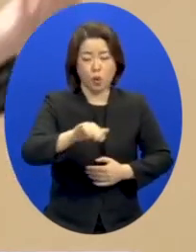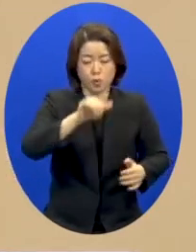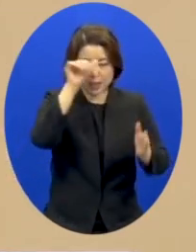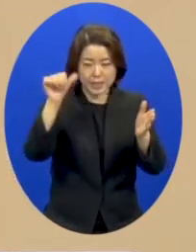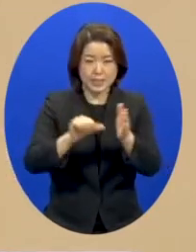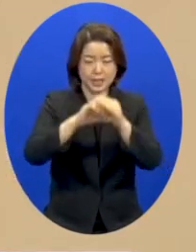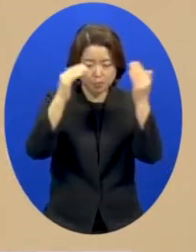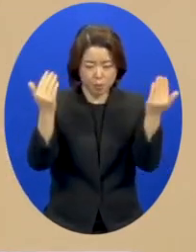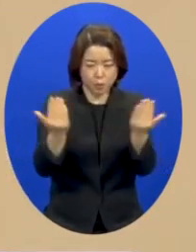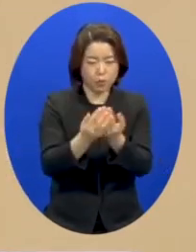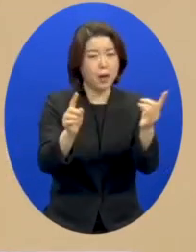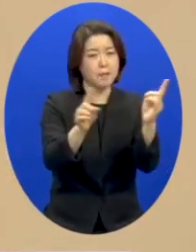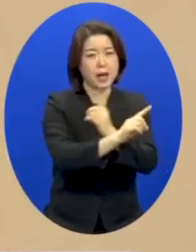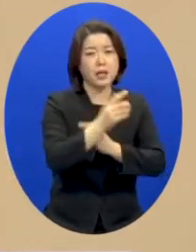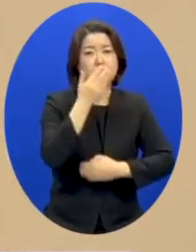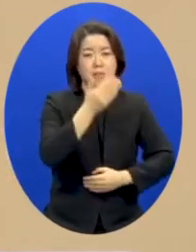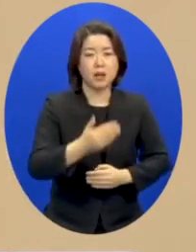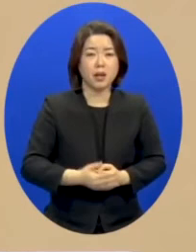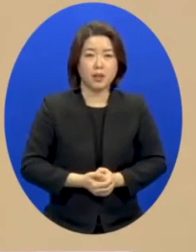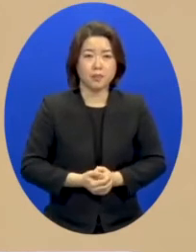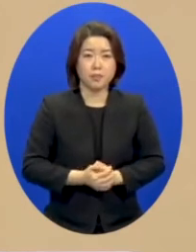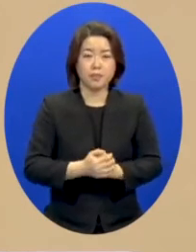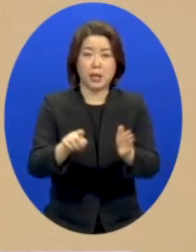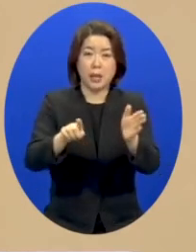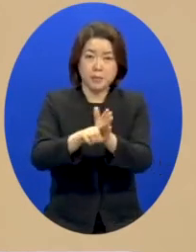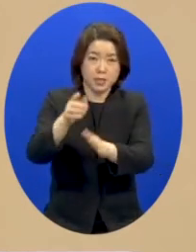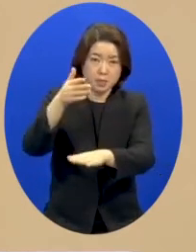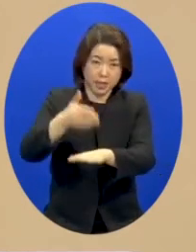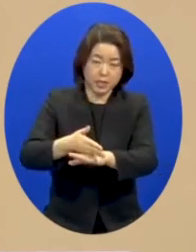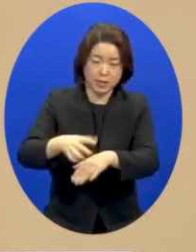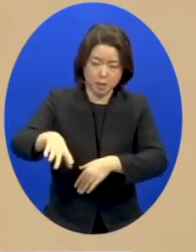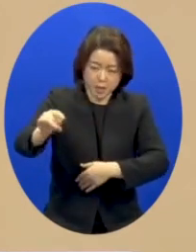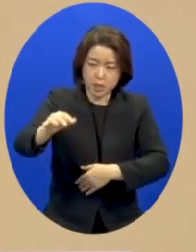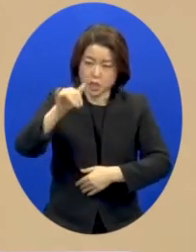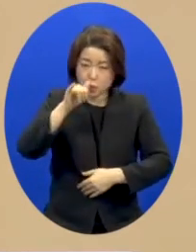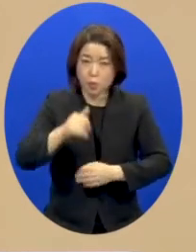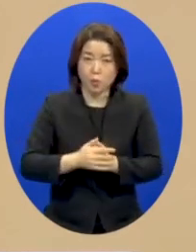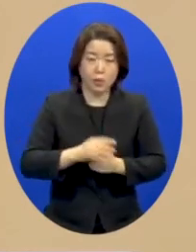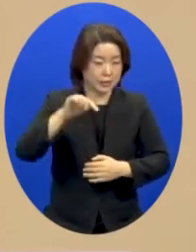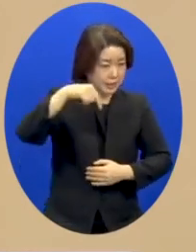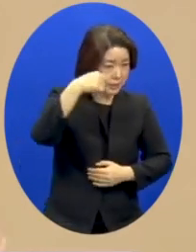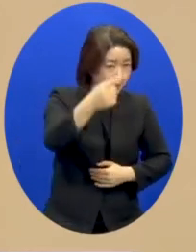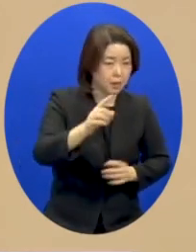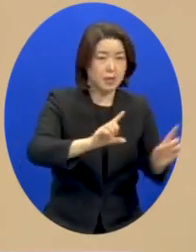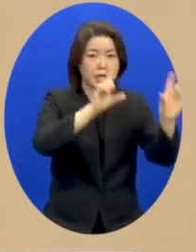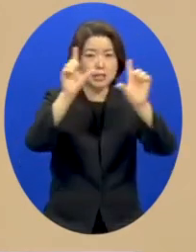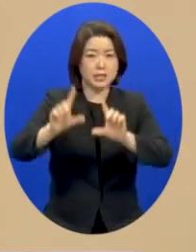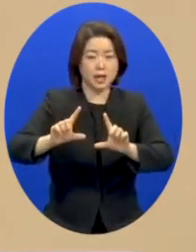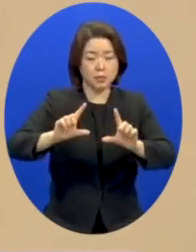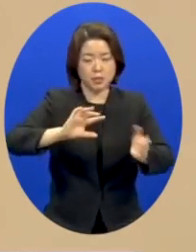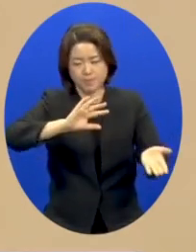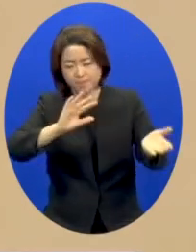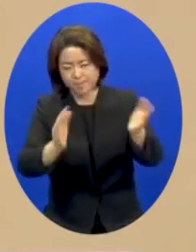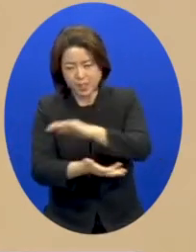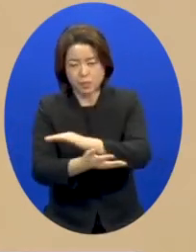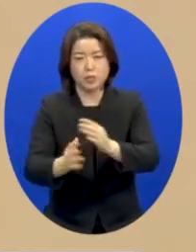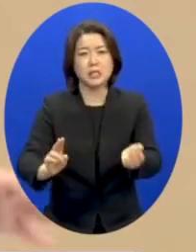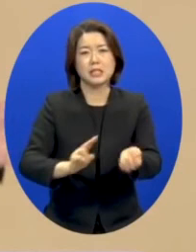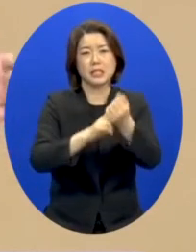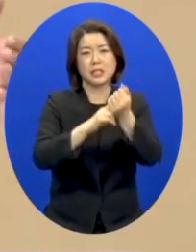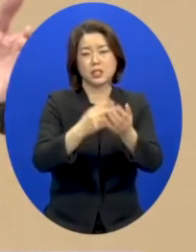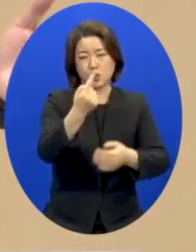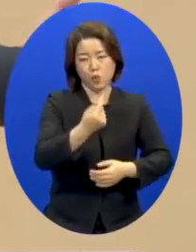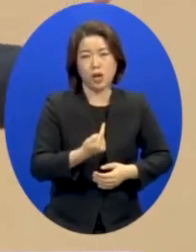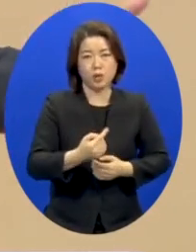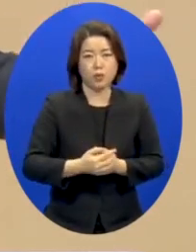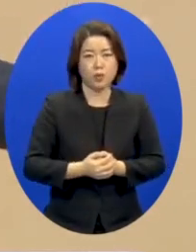전체가 바뀌기 시작합니다. 믿음의 감사가 먼저 있고 그리고 삶이 뒤집어지는 기적이 따라오는 것입니다. 오늘